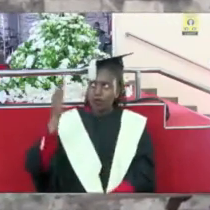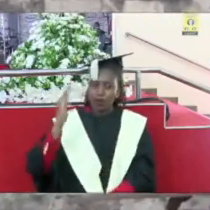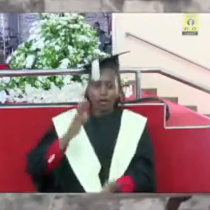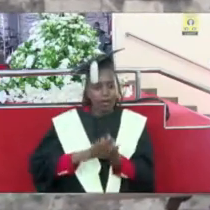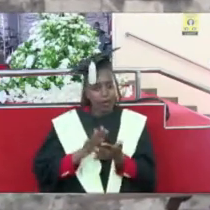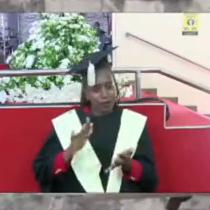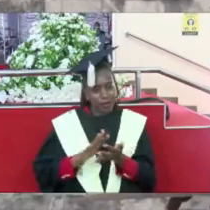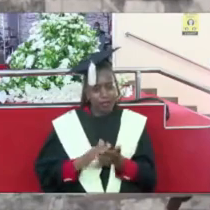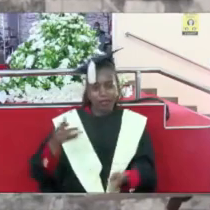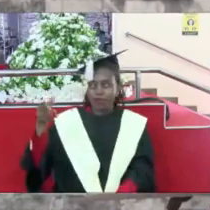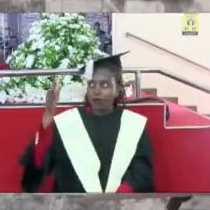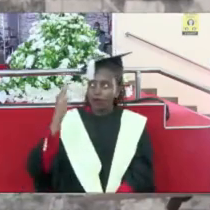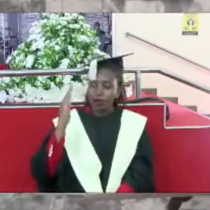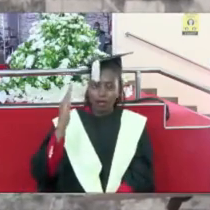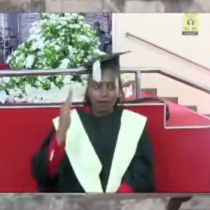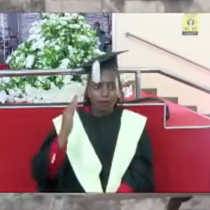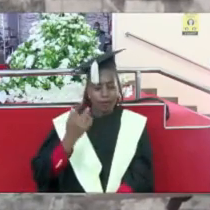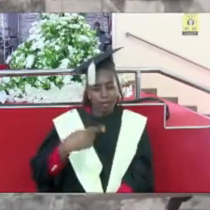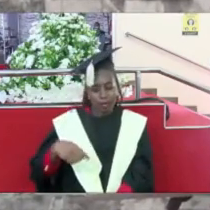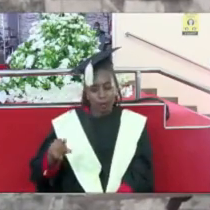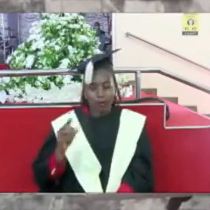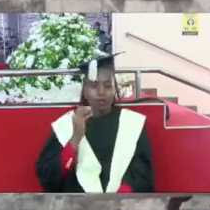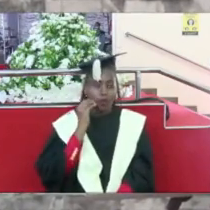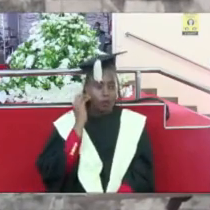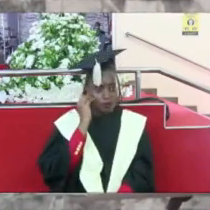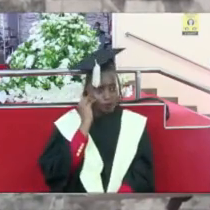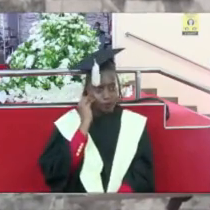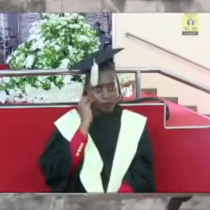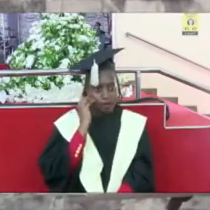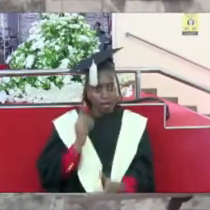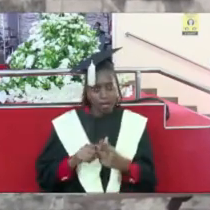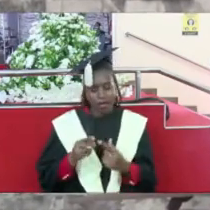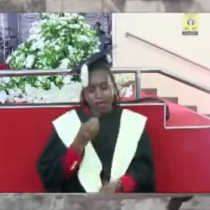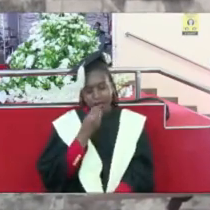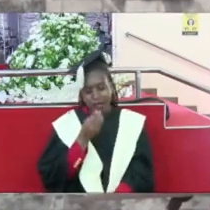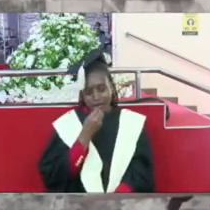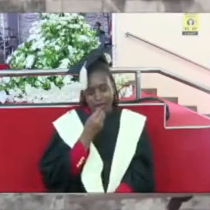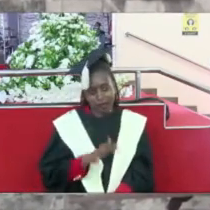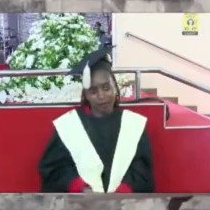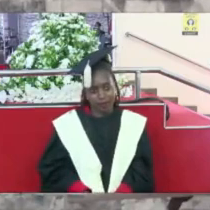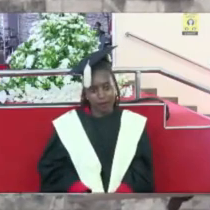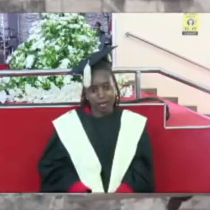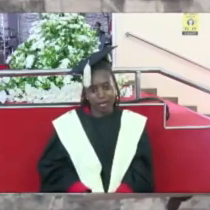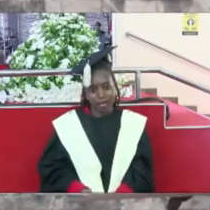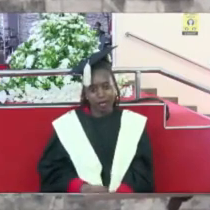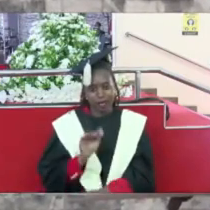Mungu. Akaenda nyumbani. Akakula chakula. Wakaulizana